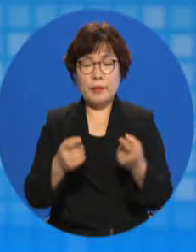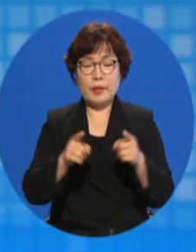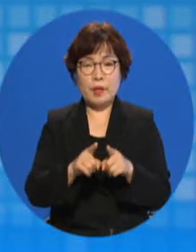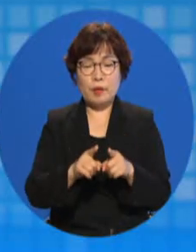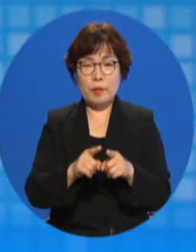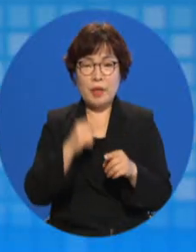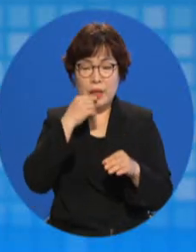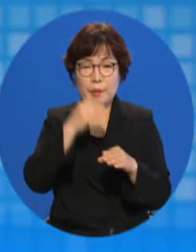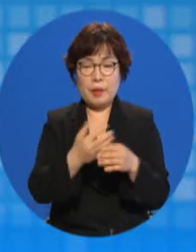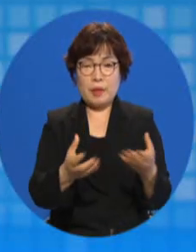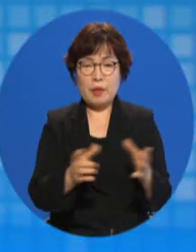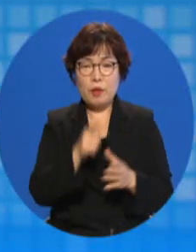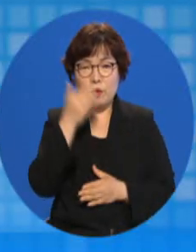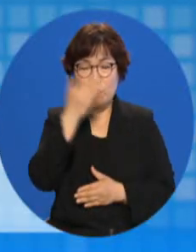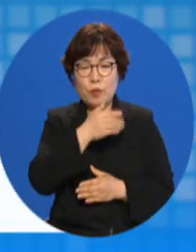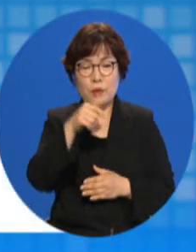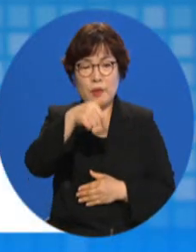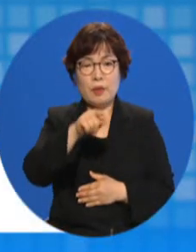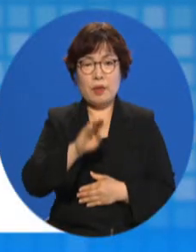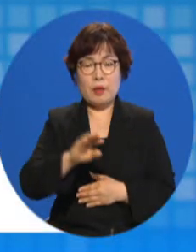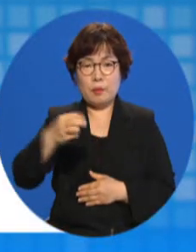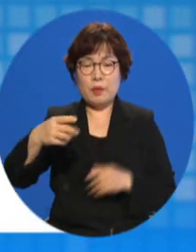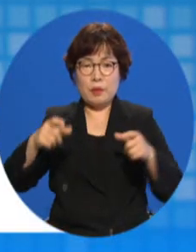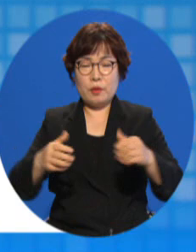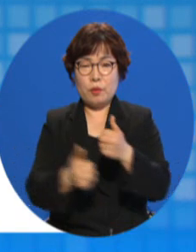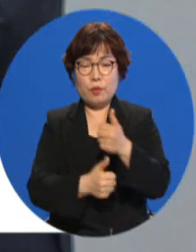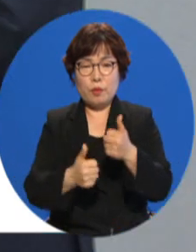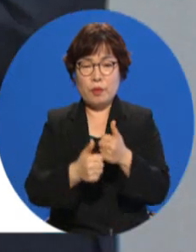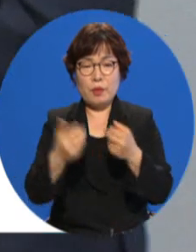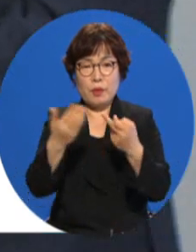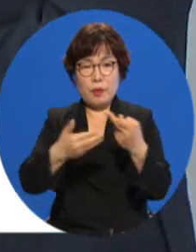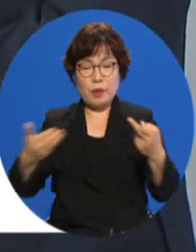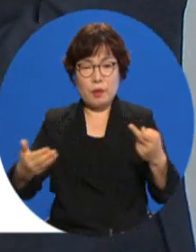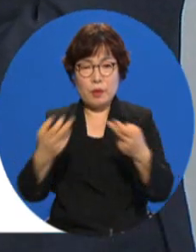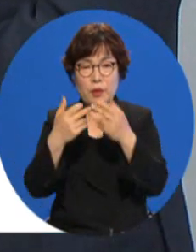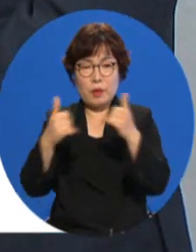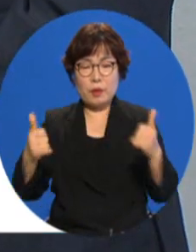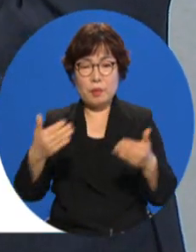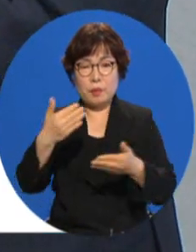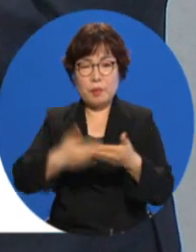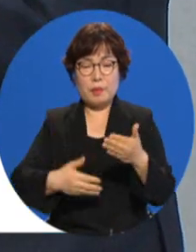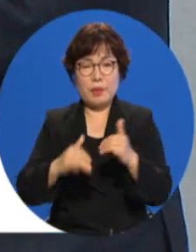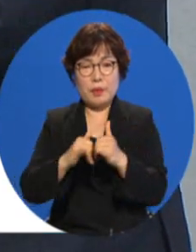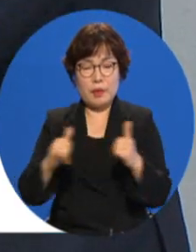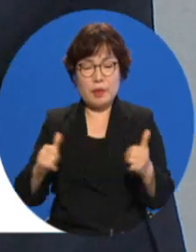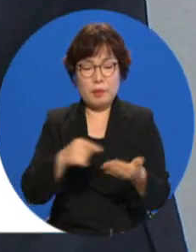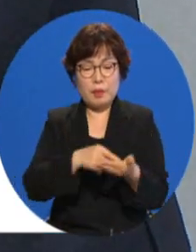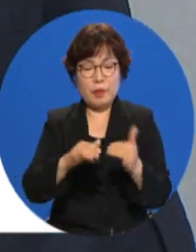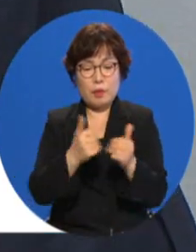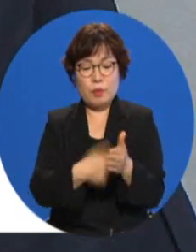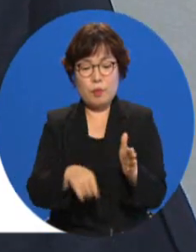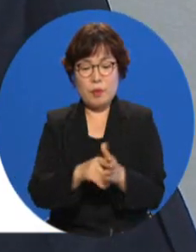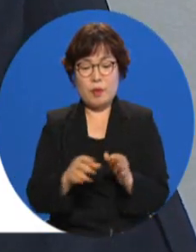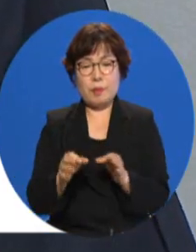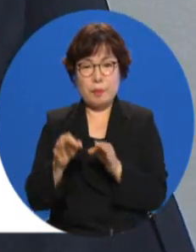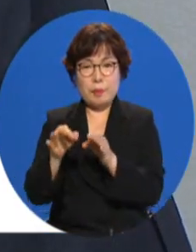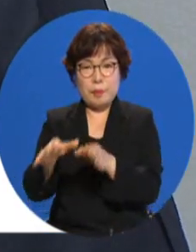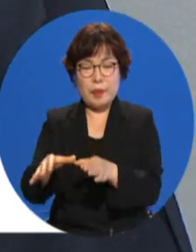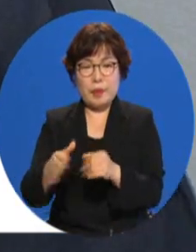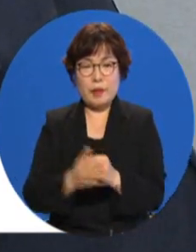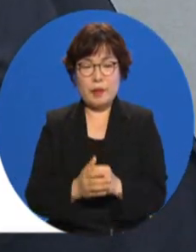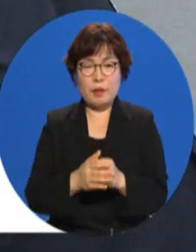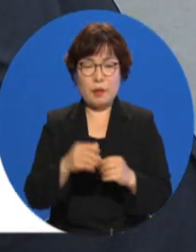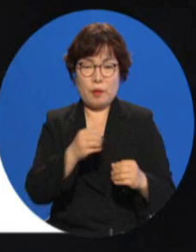더불어민주당 여수 갑을 지역위원회가 강원도 산불 이재민들을 위해 성금을 기탁했습니다. 양 위원회는 오늘